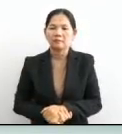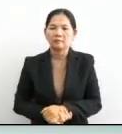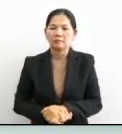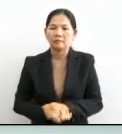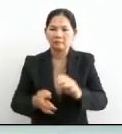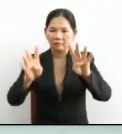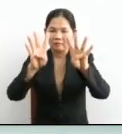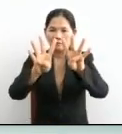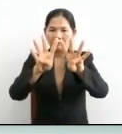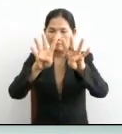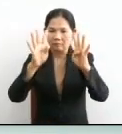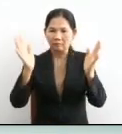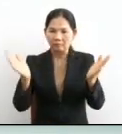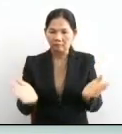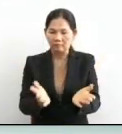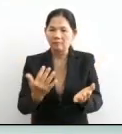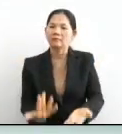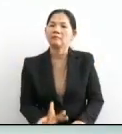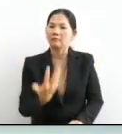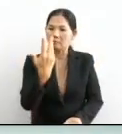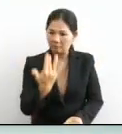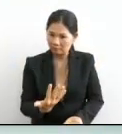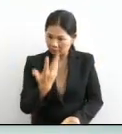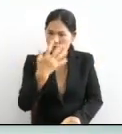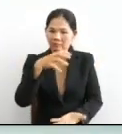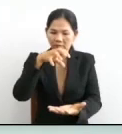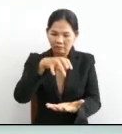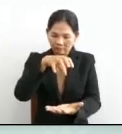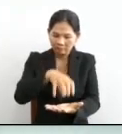lo chùm hơi sầm nguột